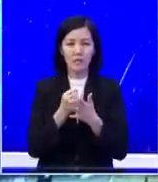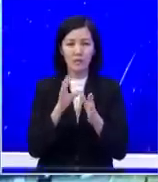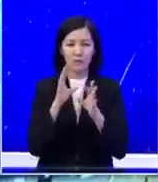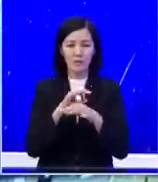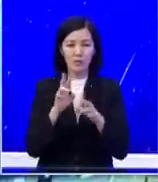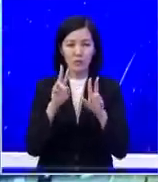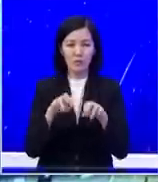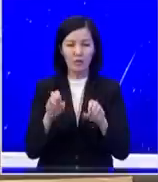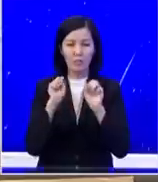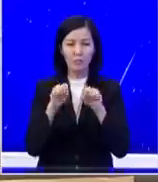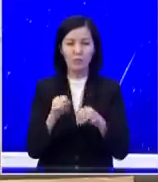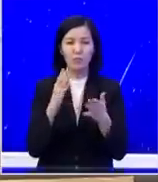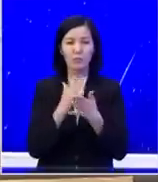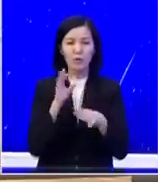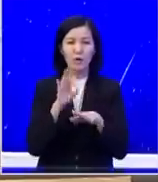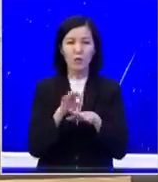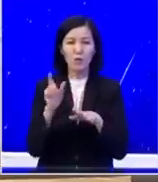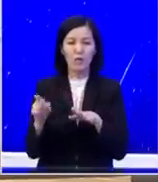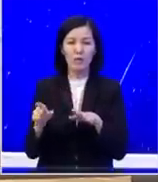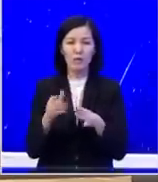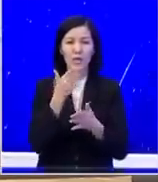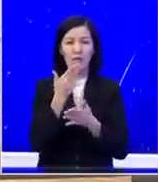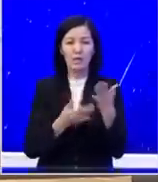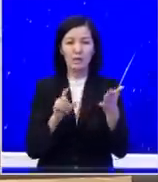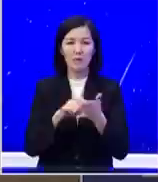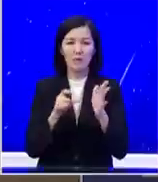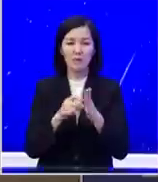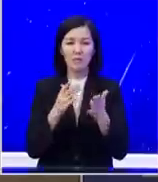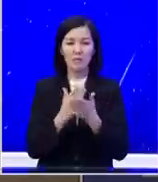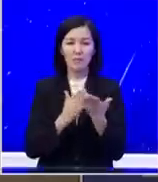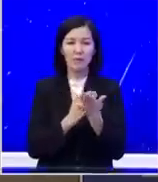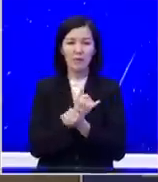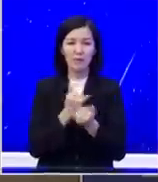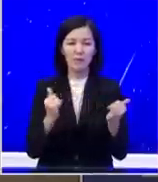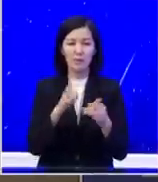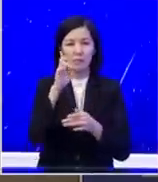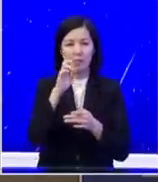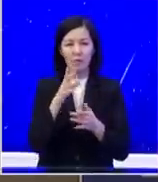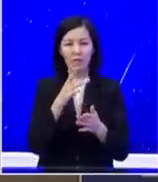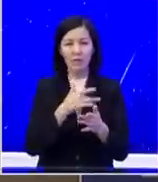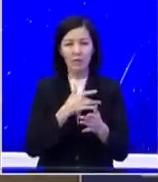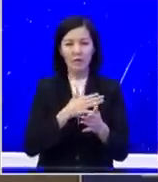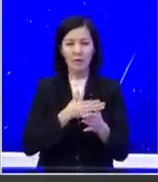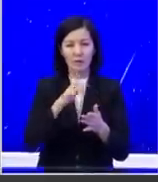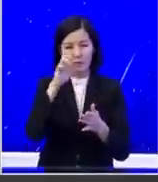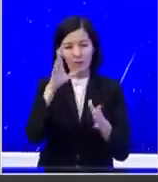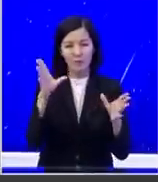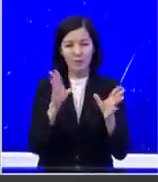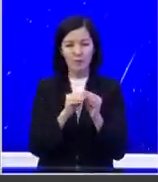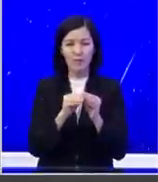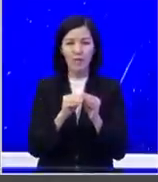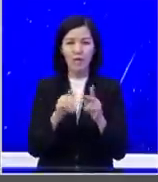бар. Мұнда сырқаттанушыларға кеңес беру кабинеттері де бар. Зертхана жобасы мемлекеттік жекеменшік әріптестік негізінде іске